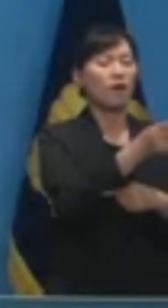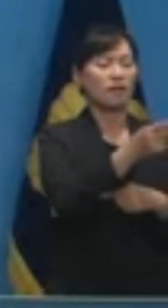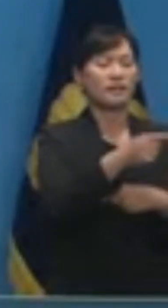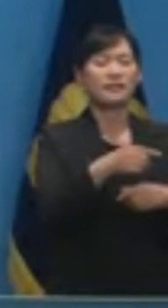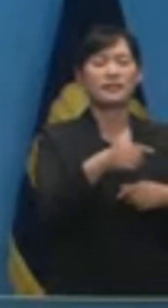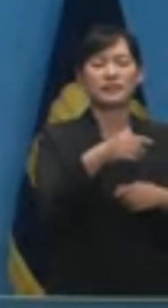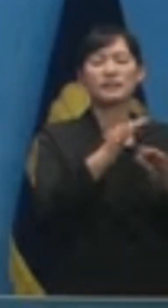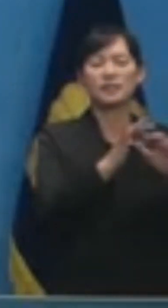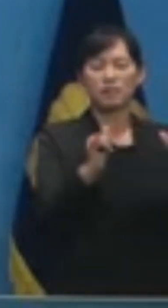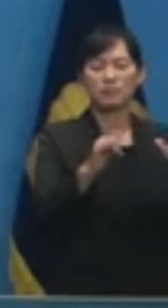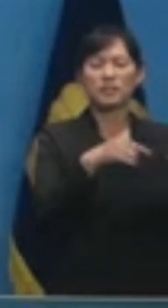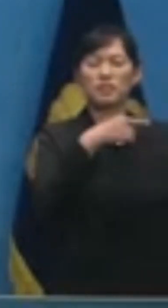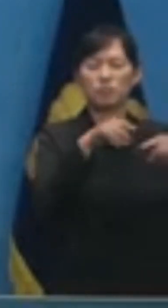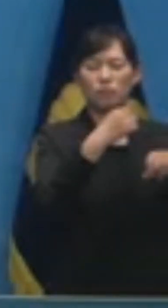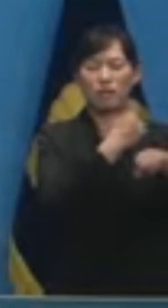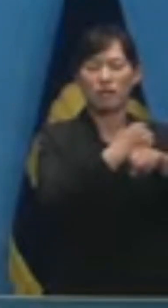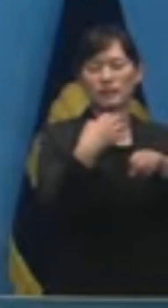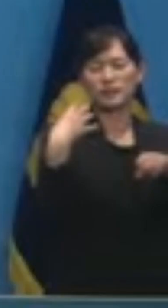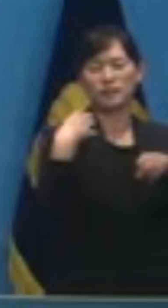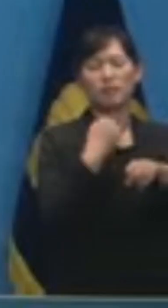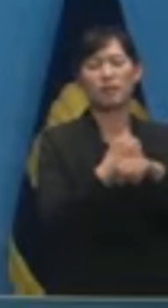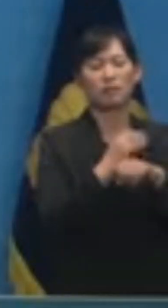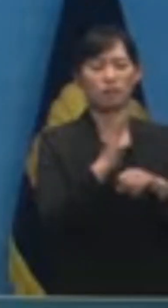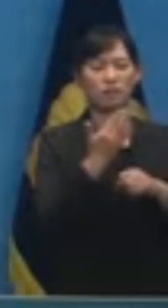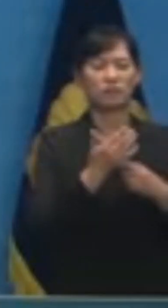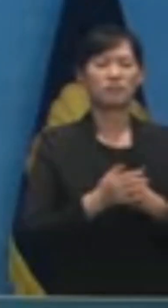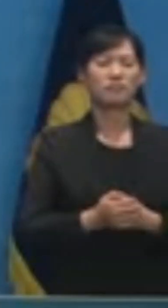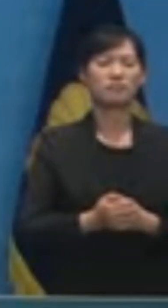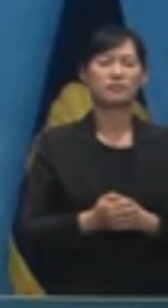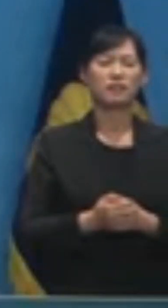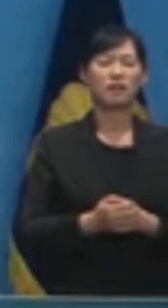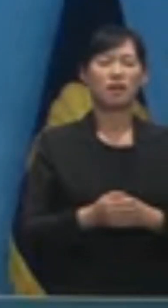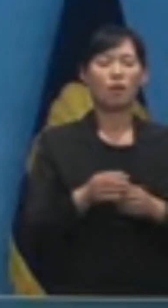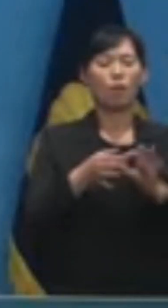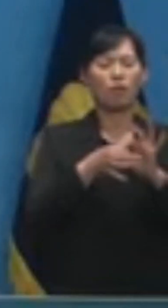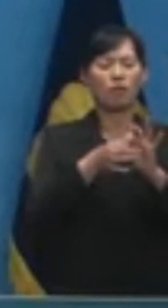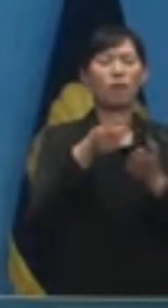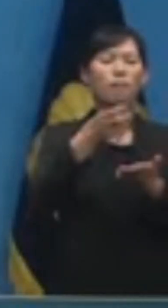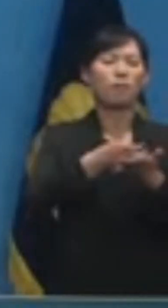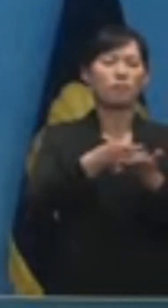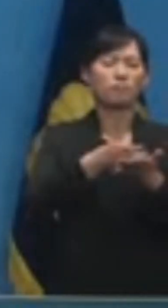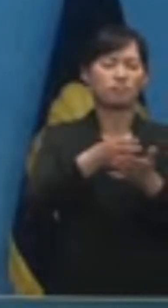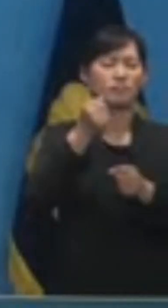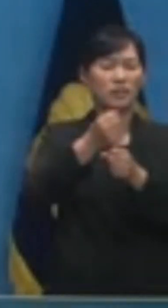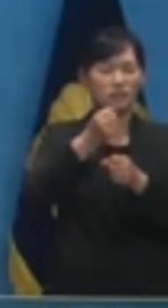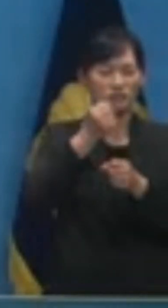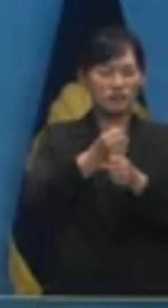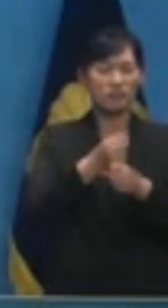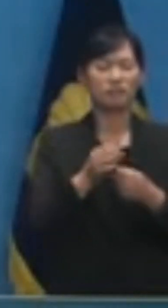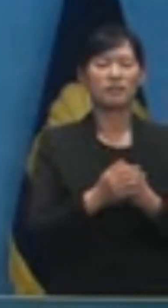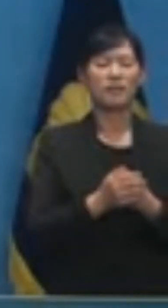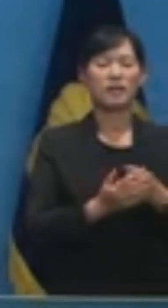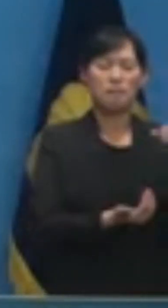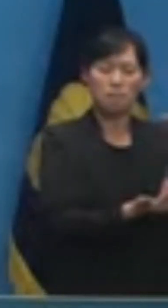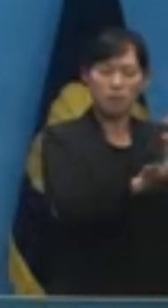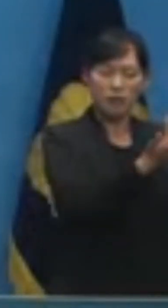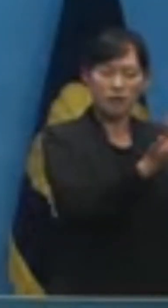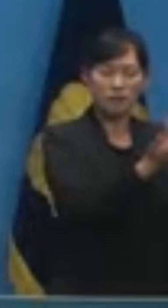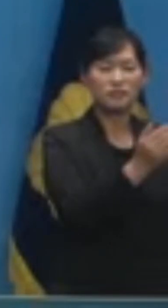소방지휘관으로 두어야 한다는 명문화가 필요합니다. 관련 법령의 개정 등을 통해 재난 발생